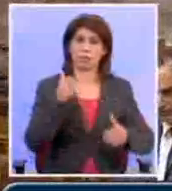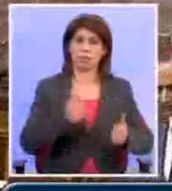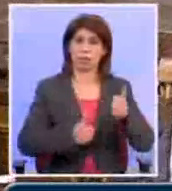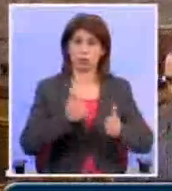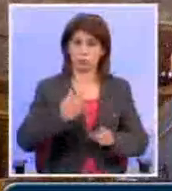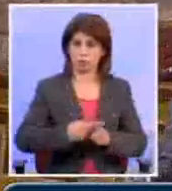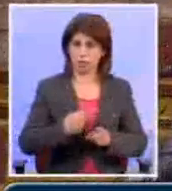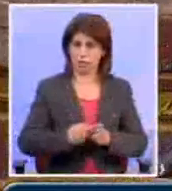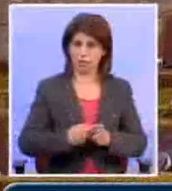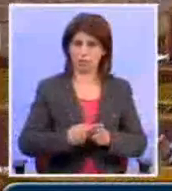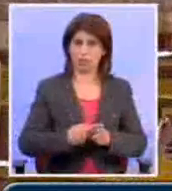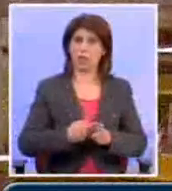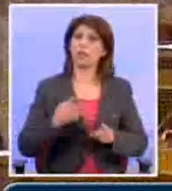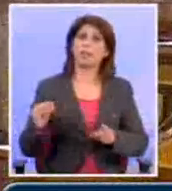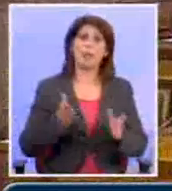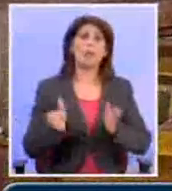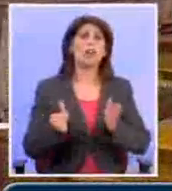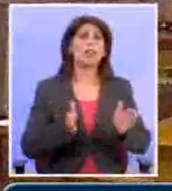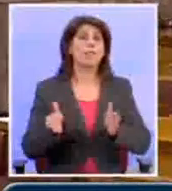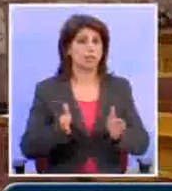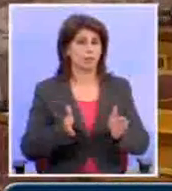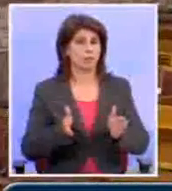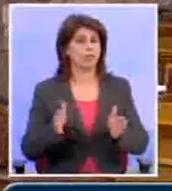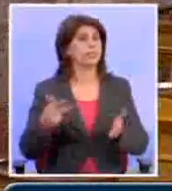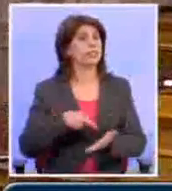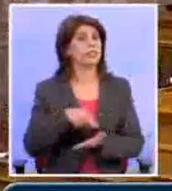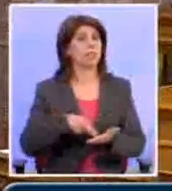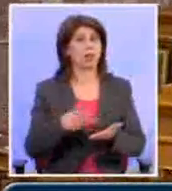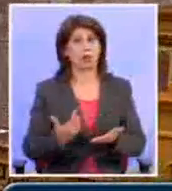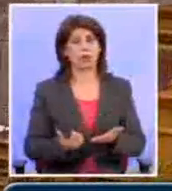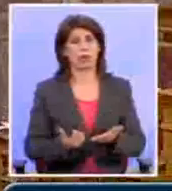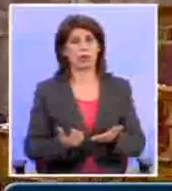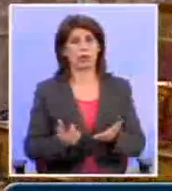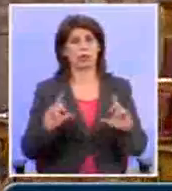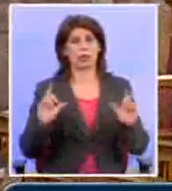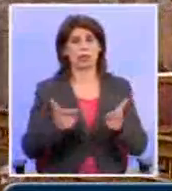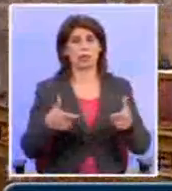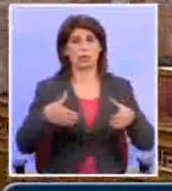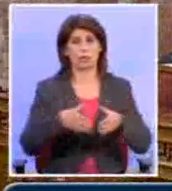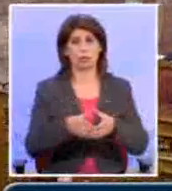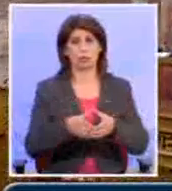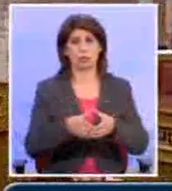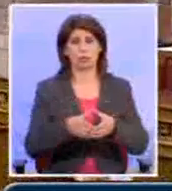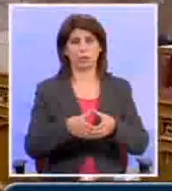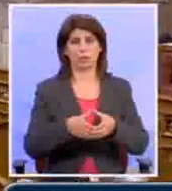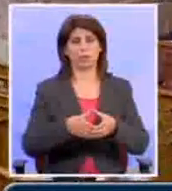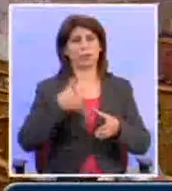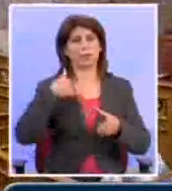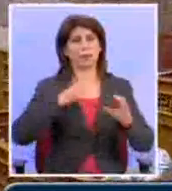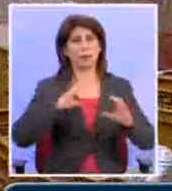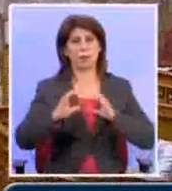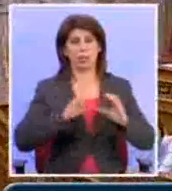της Ελλάδας και από πού κατευθύνεται, τι ρόλο έχει παίξει η Εθνική Επιτροπή Τηλεπικοινωνιών και